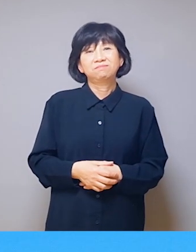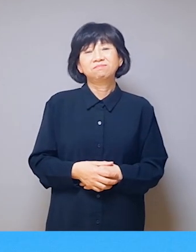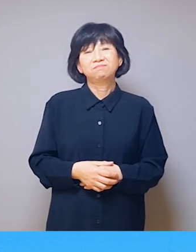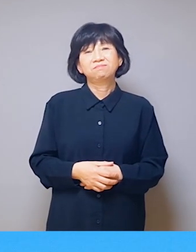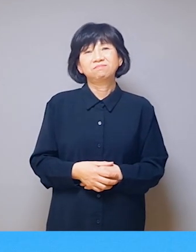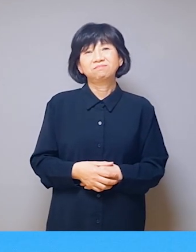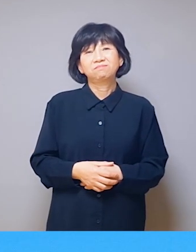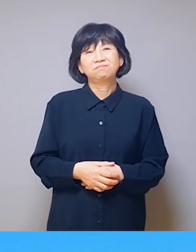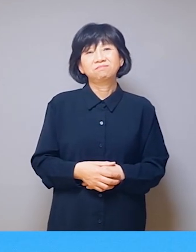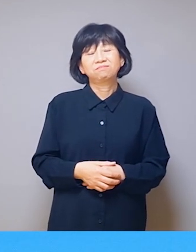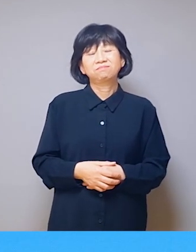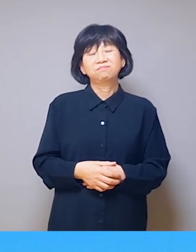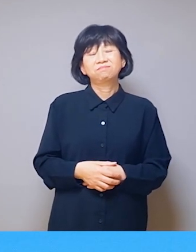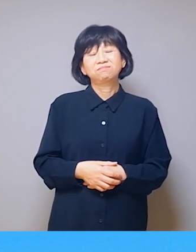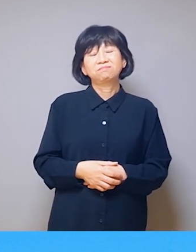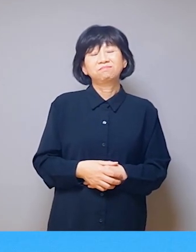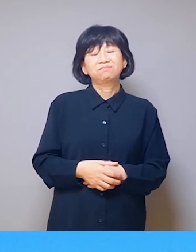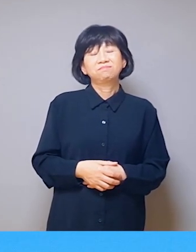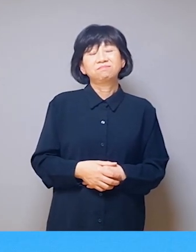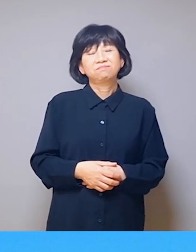반전의 반전을 허락하시더라.